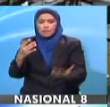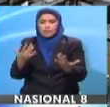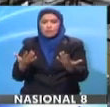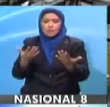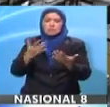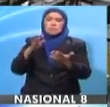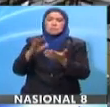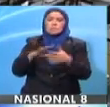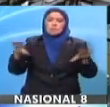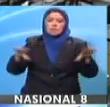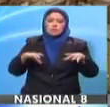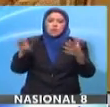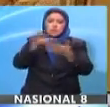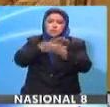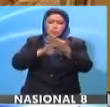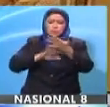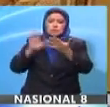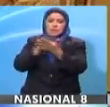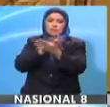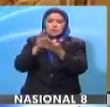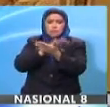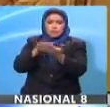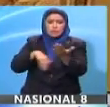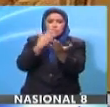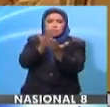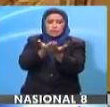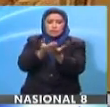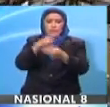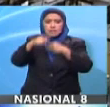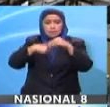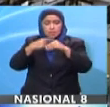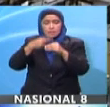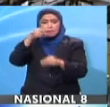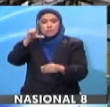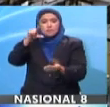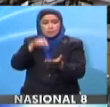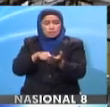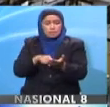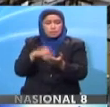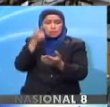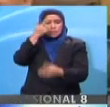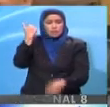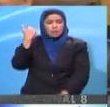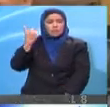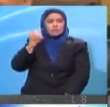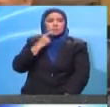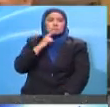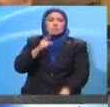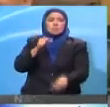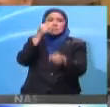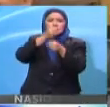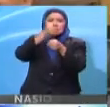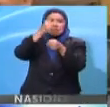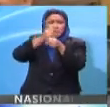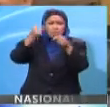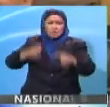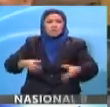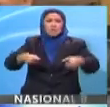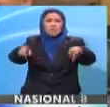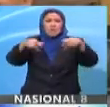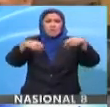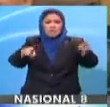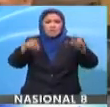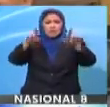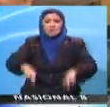ini kita melihat bahawa sebenarnya peluang-peluang pekerja di negeri Malaysia ni patutnya diisi oleh pekerja tempatan Bukan Pekerja